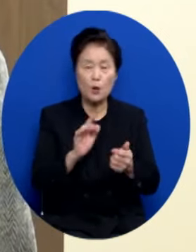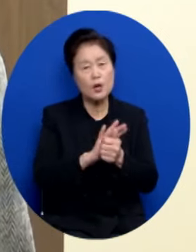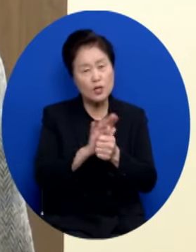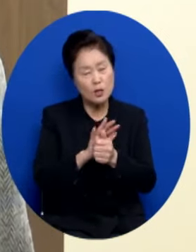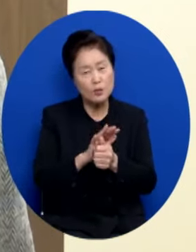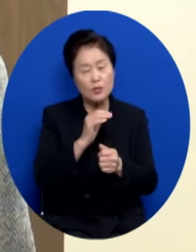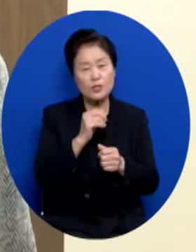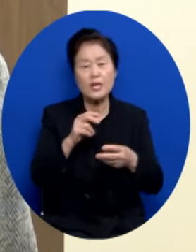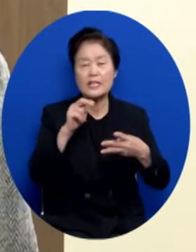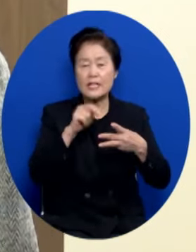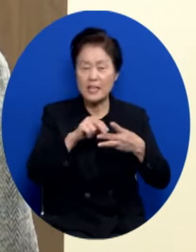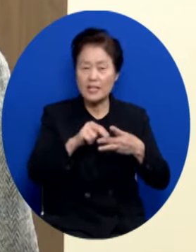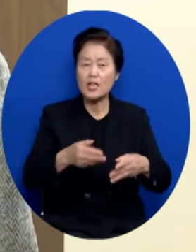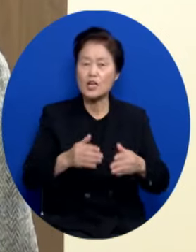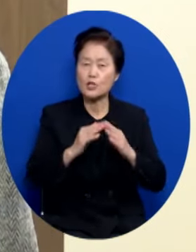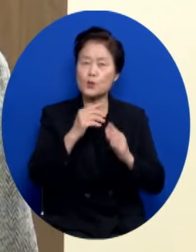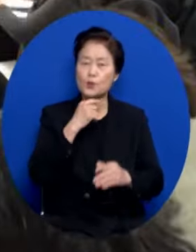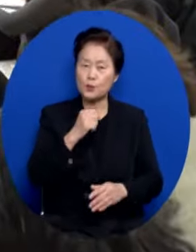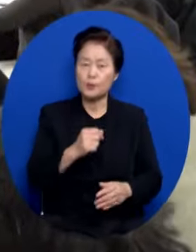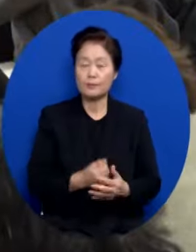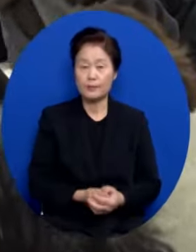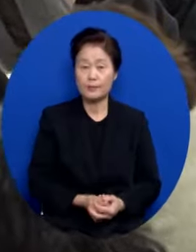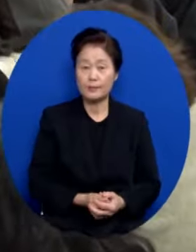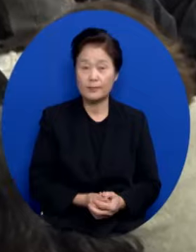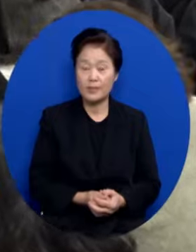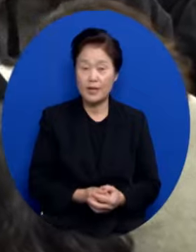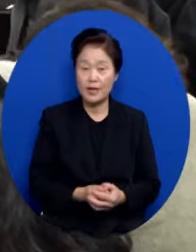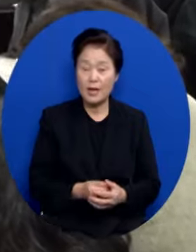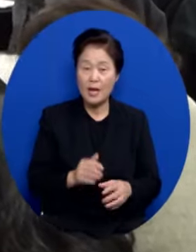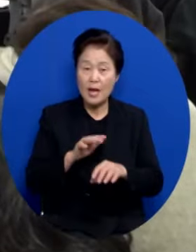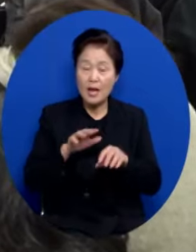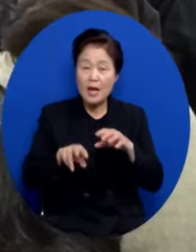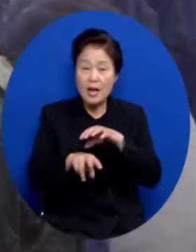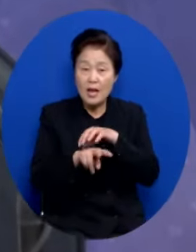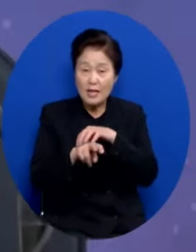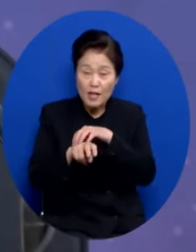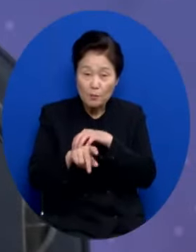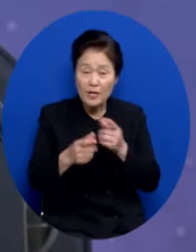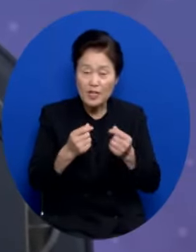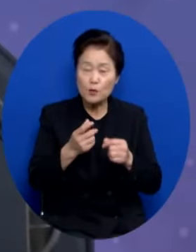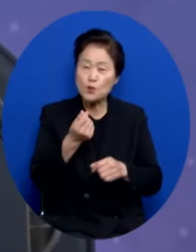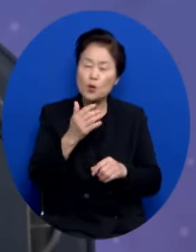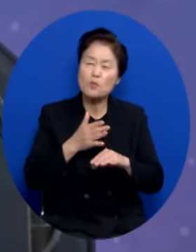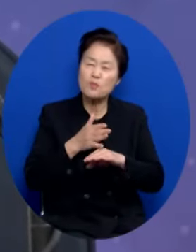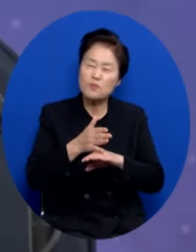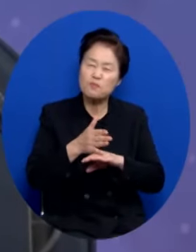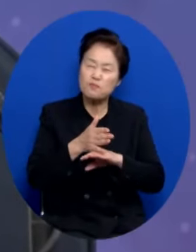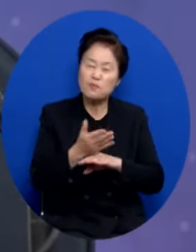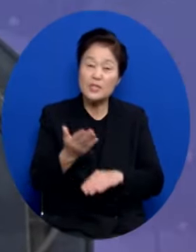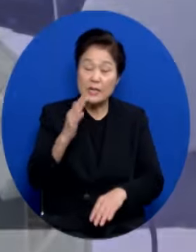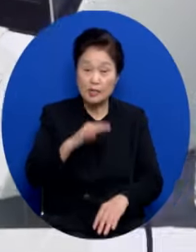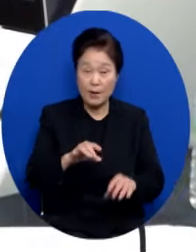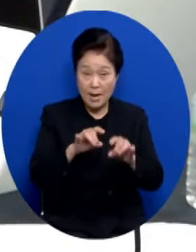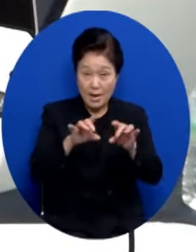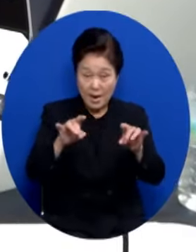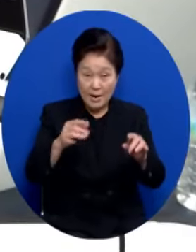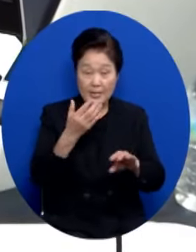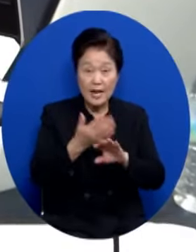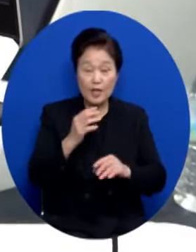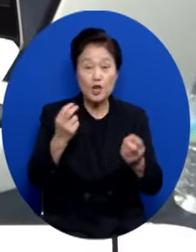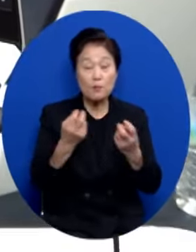센터로 발돋움되기를 기원해 봅니다. 달팽이처럼 조금은 느리지만 저마다의 방식으로 살아가는